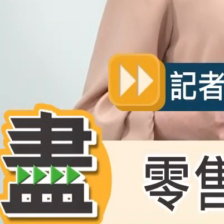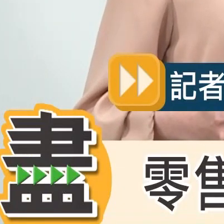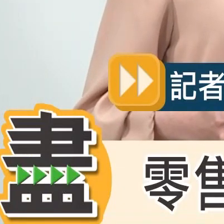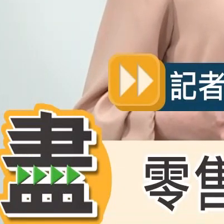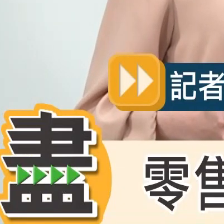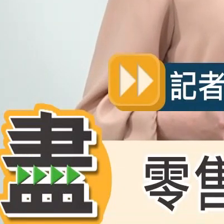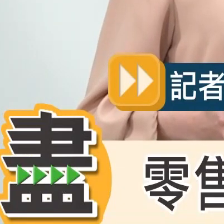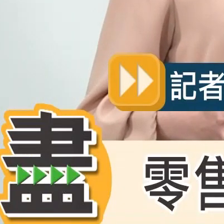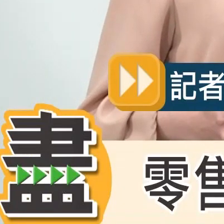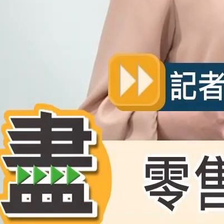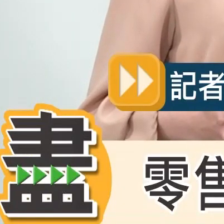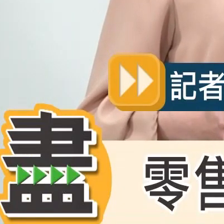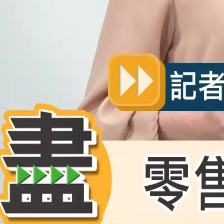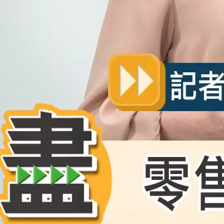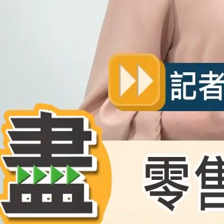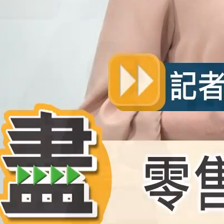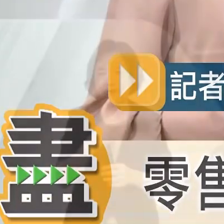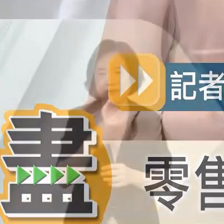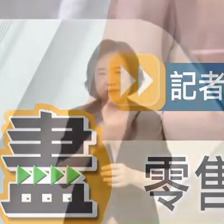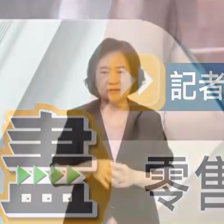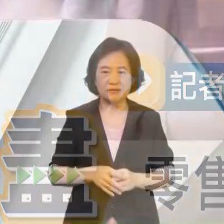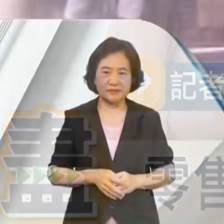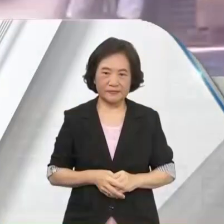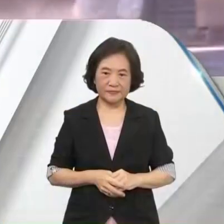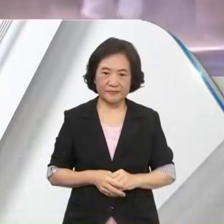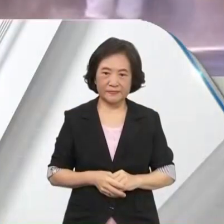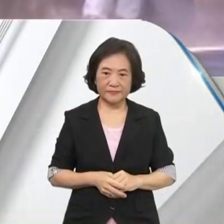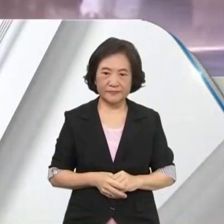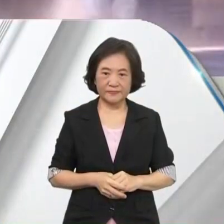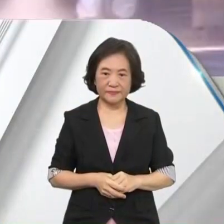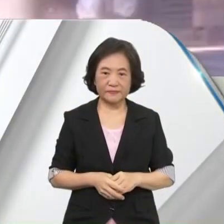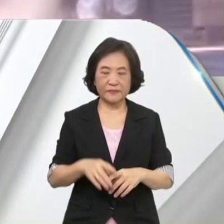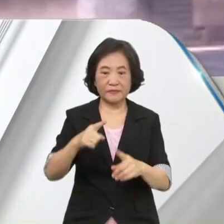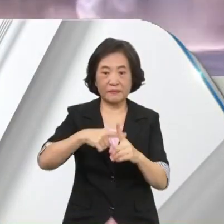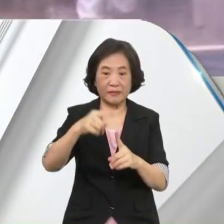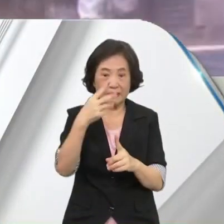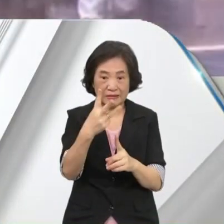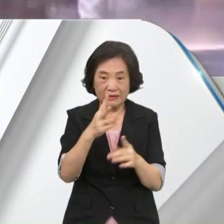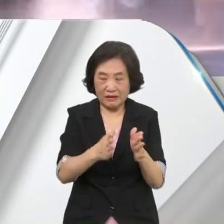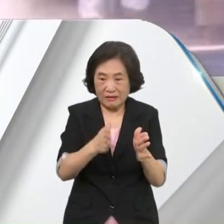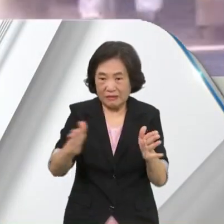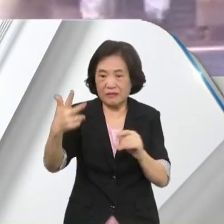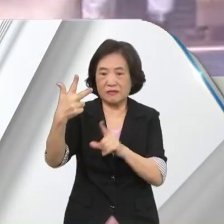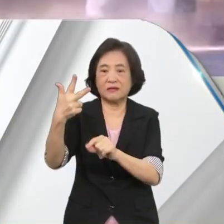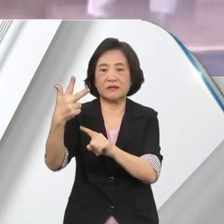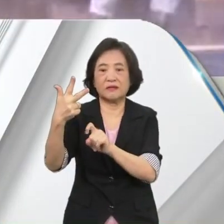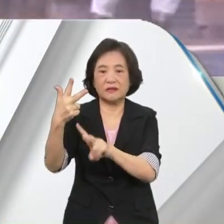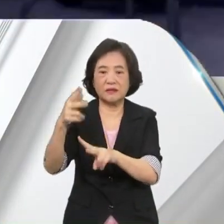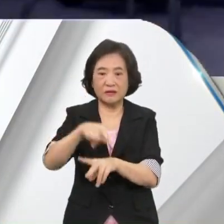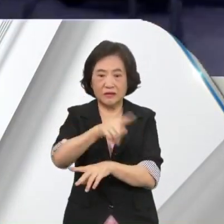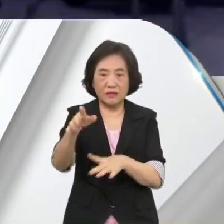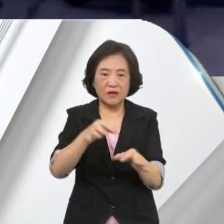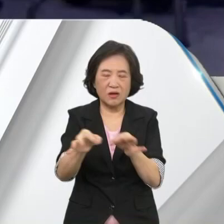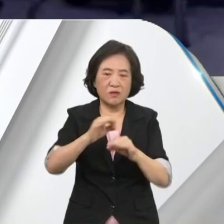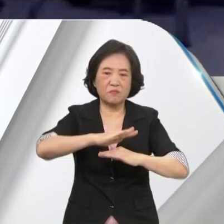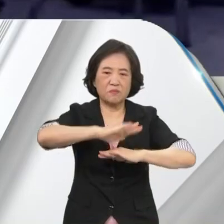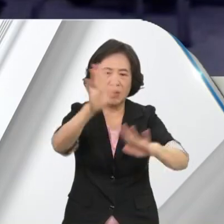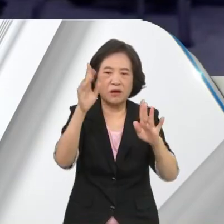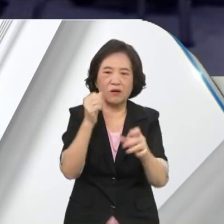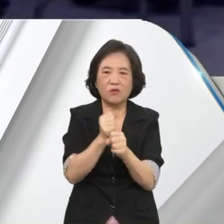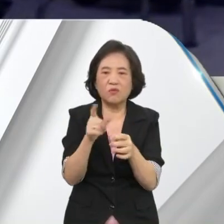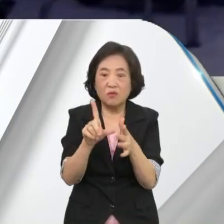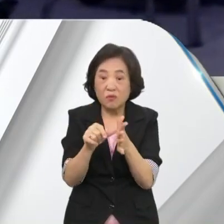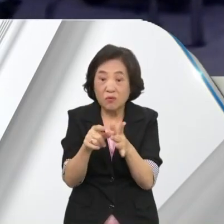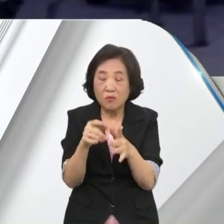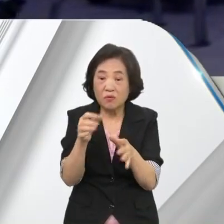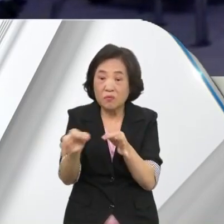计，安尼来看下新闻嘅报道。 三级警戒，房厂都前日生意，大部分商场都缩短营业